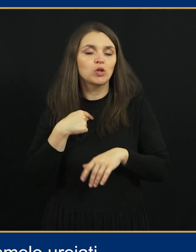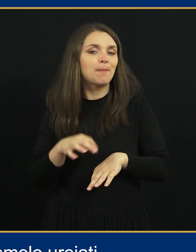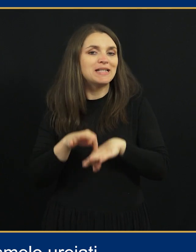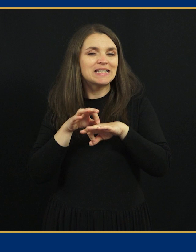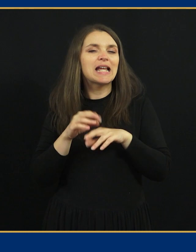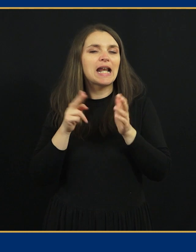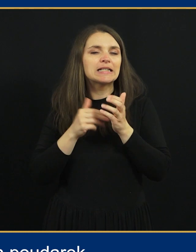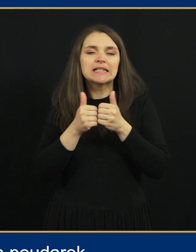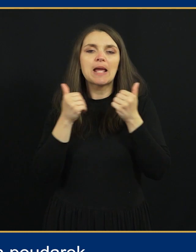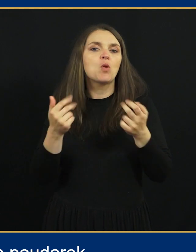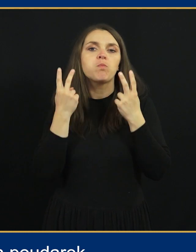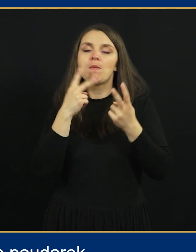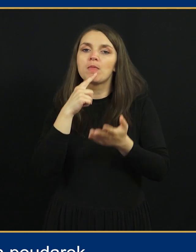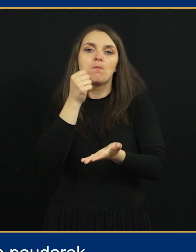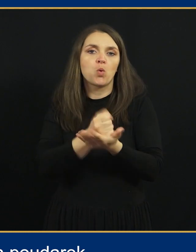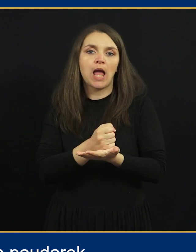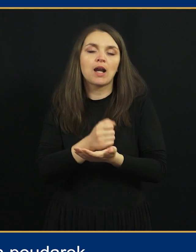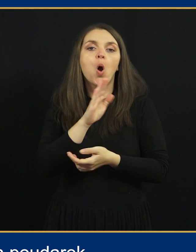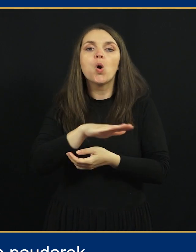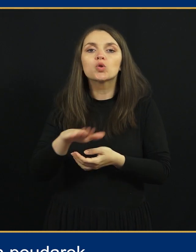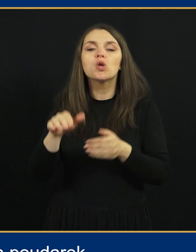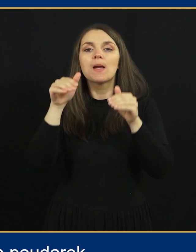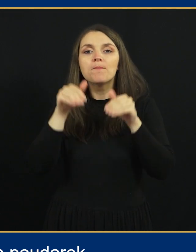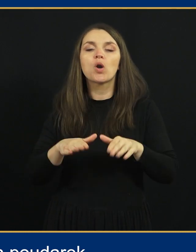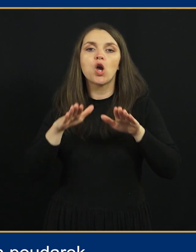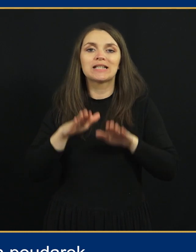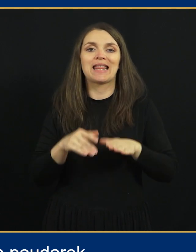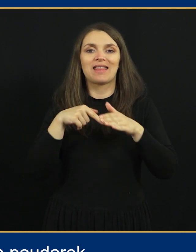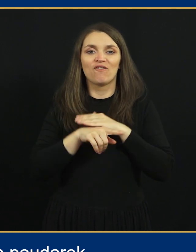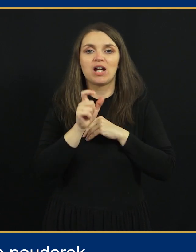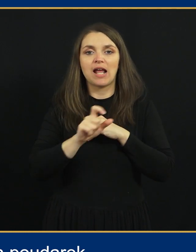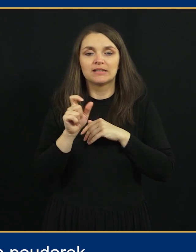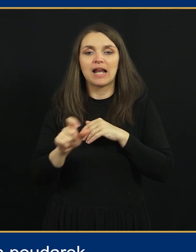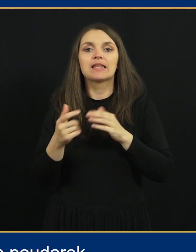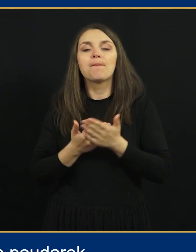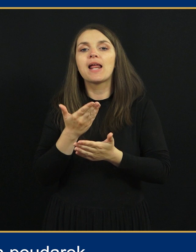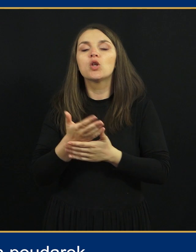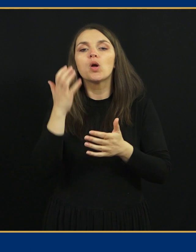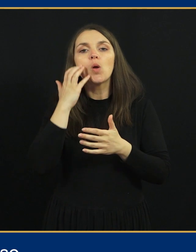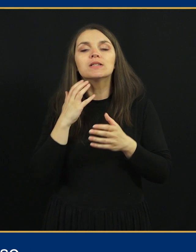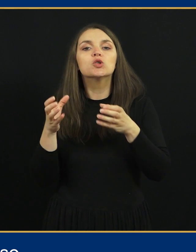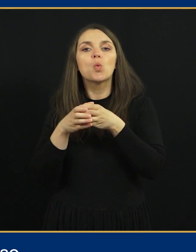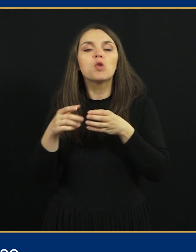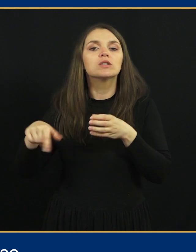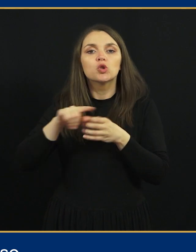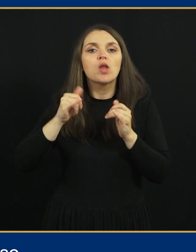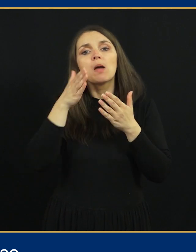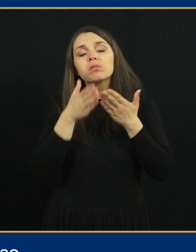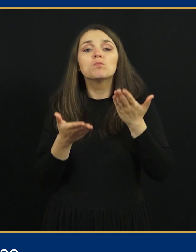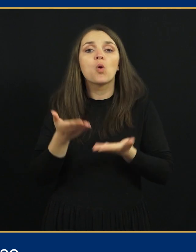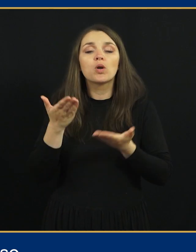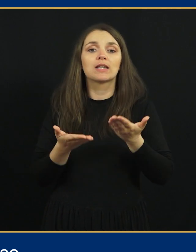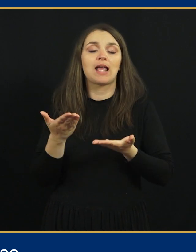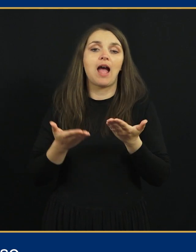Romov. To se mi zdi res izjemno pomemben poudarek. Otroci morajo sedeti v razredu, predlogi romskih skupnosti